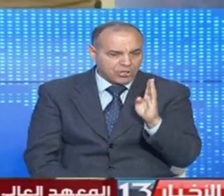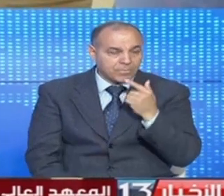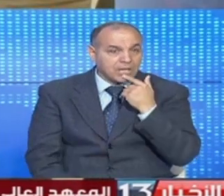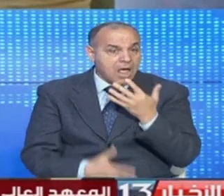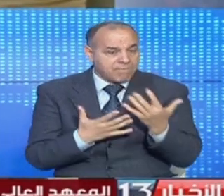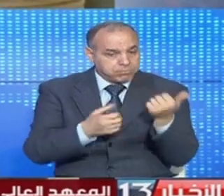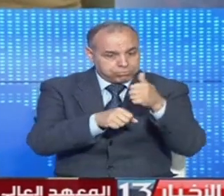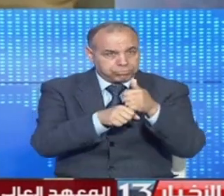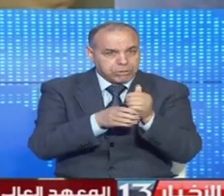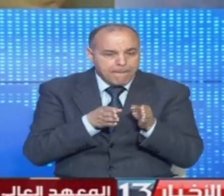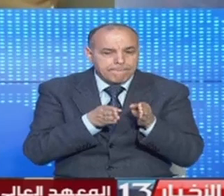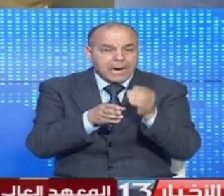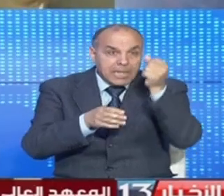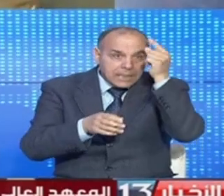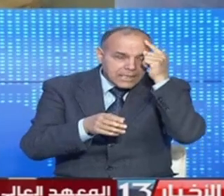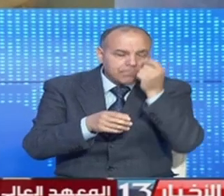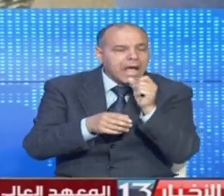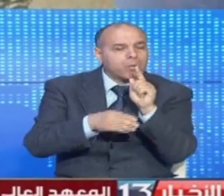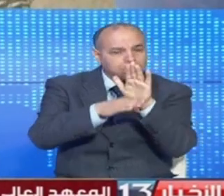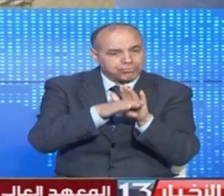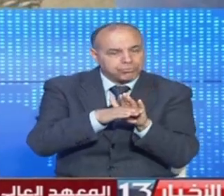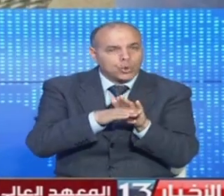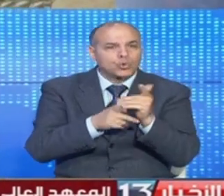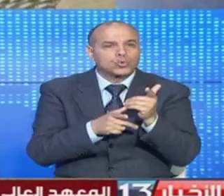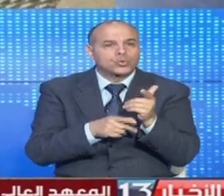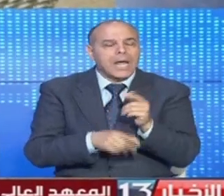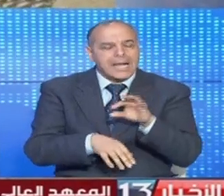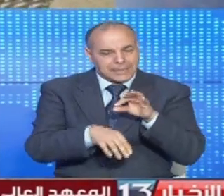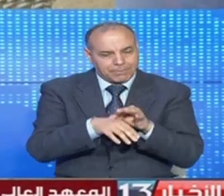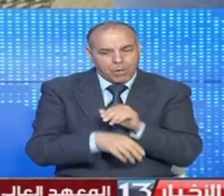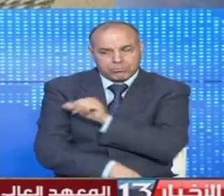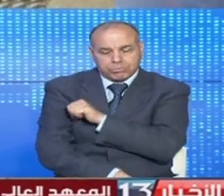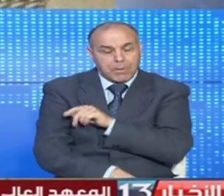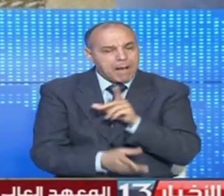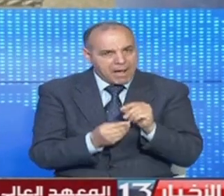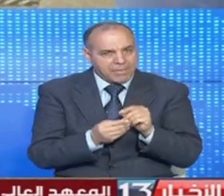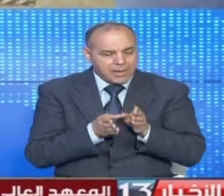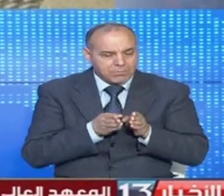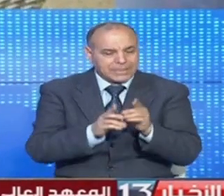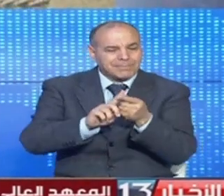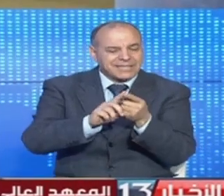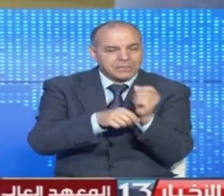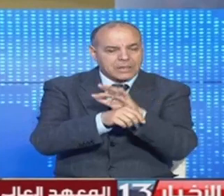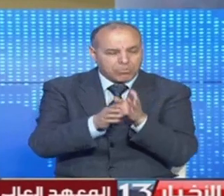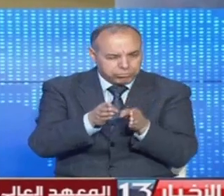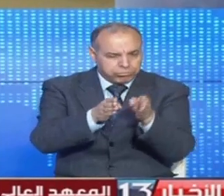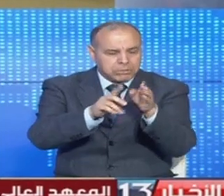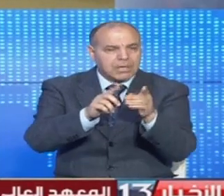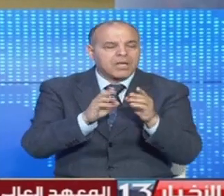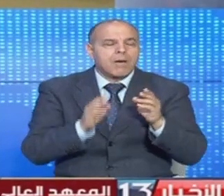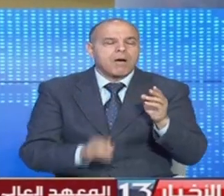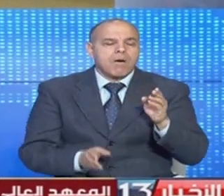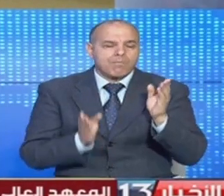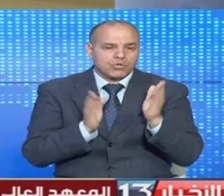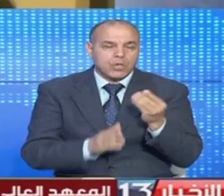تم إحداث ممر ذكي للتعقيم لفائدة الإطار الطبي والشبه الطبي بمسلك كوفيد 19 بالمستشفى